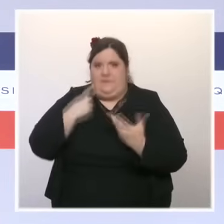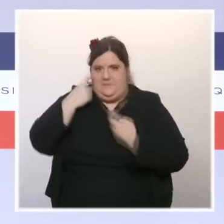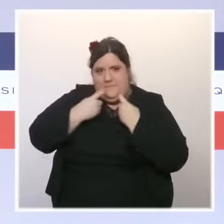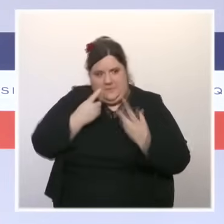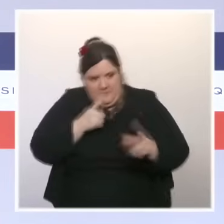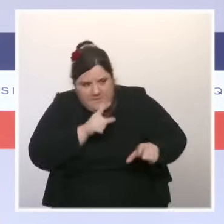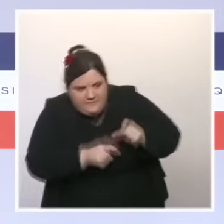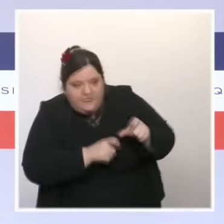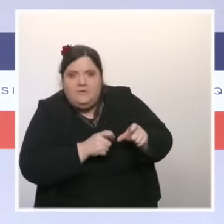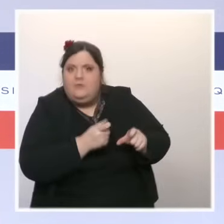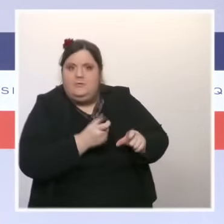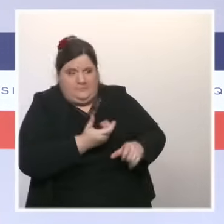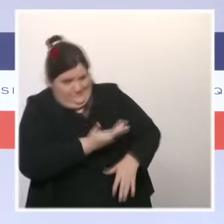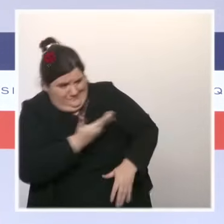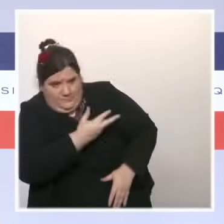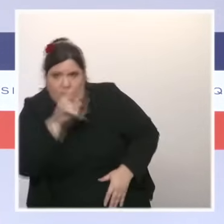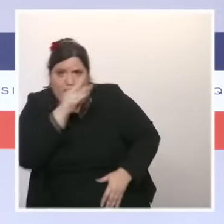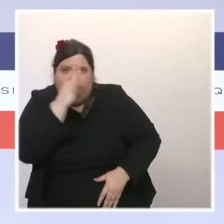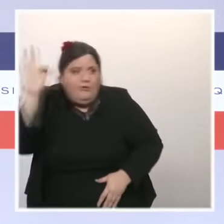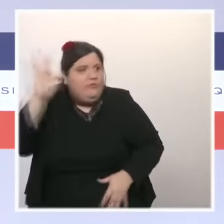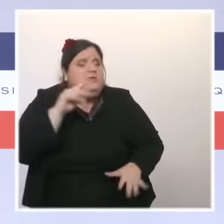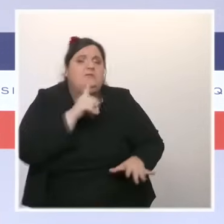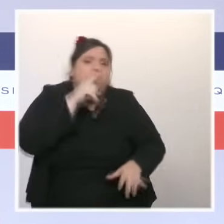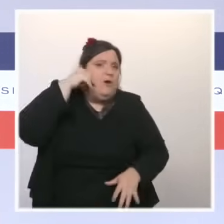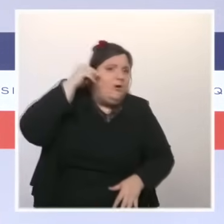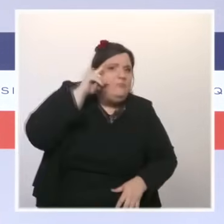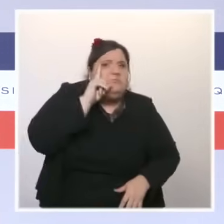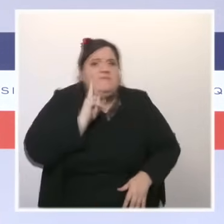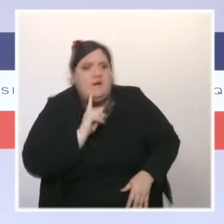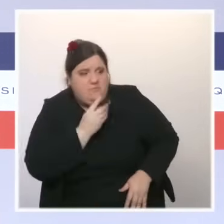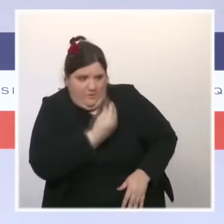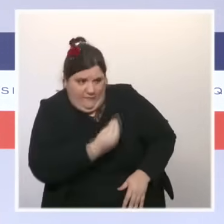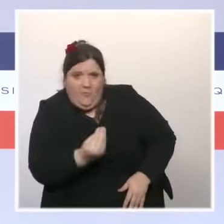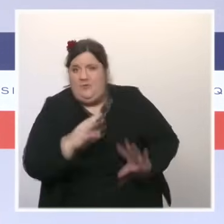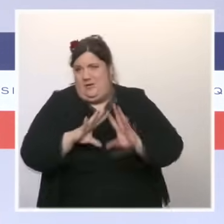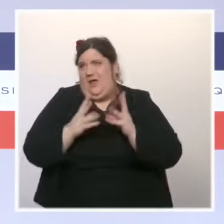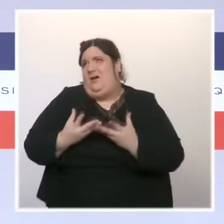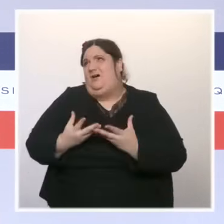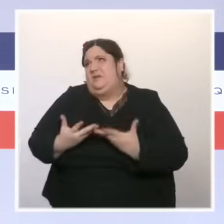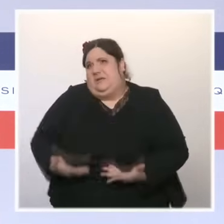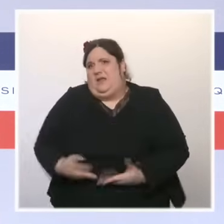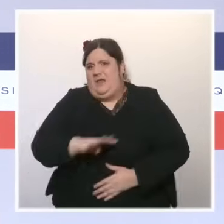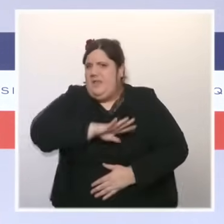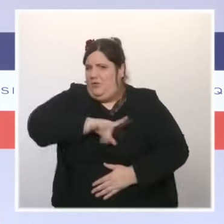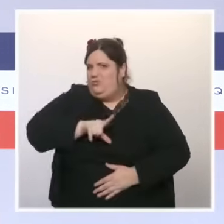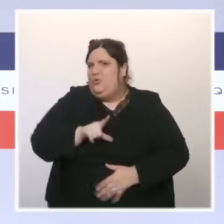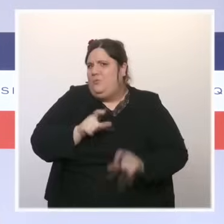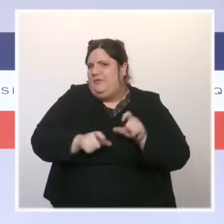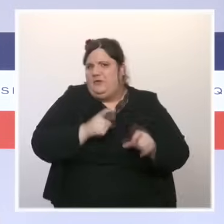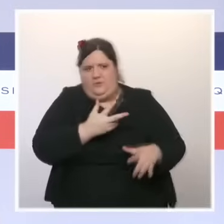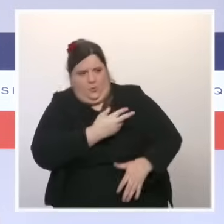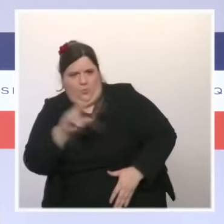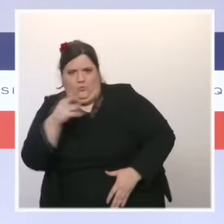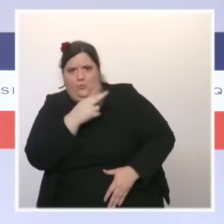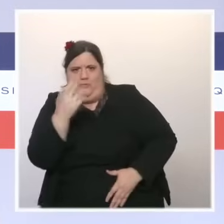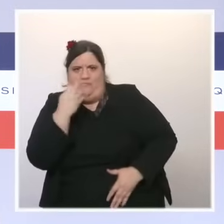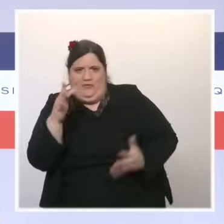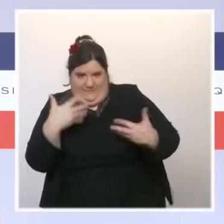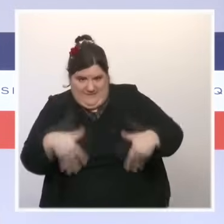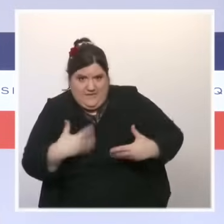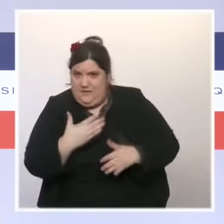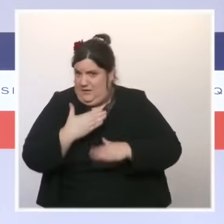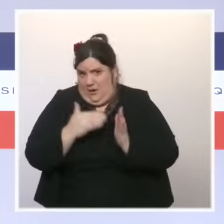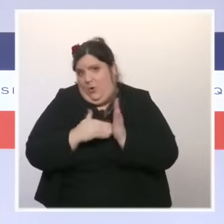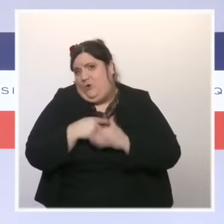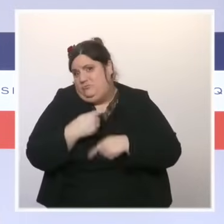des femmes, des hommes et des enfants qui doivent l'être. Déjà 42 femmes, hommes et enfants ont pu être rapatriés, donc effectivement les discussions